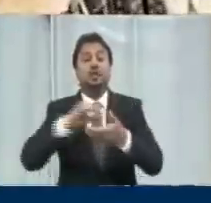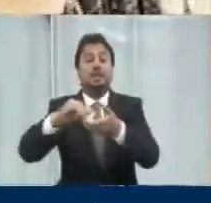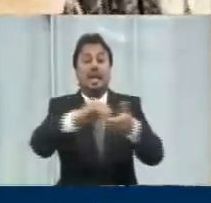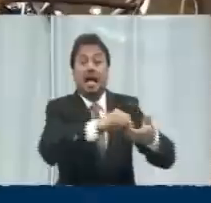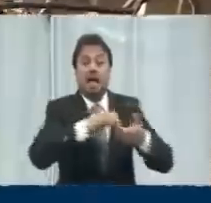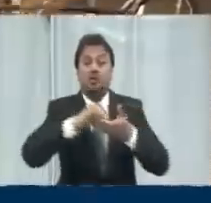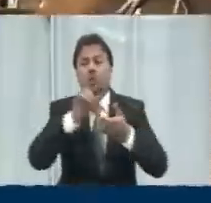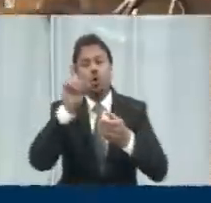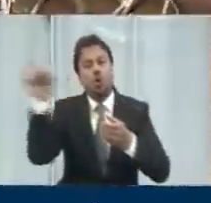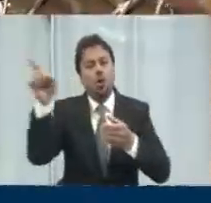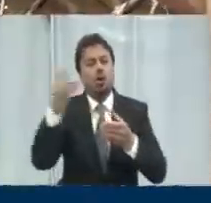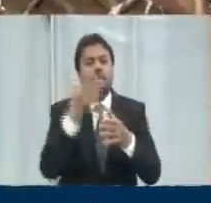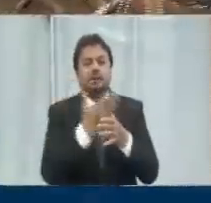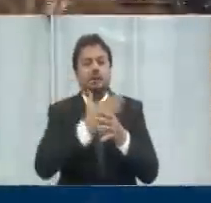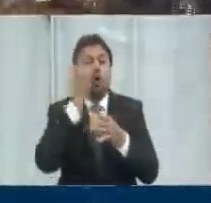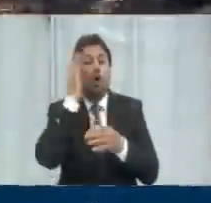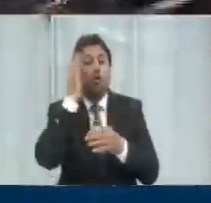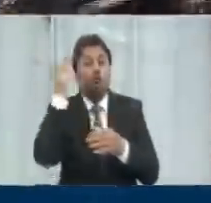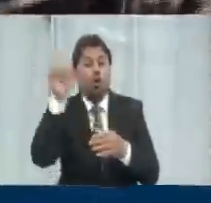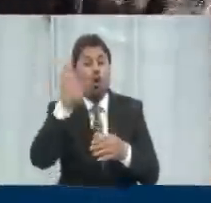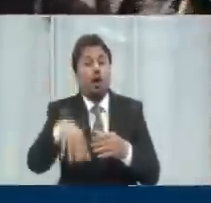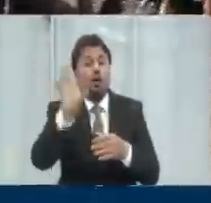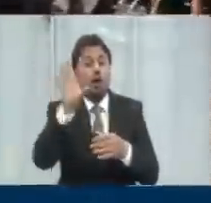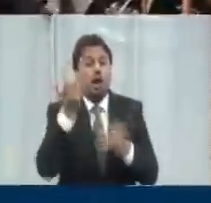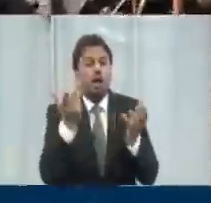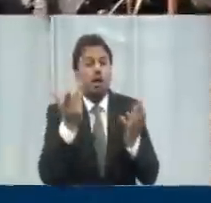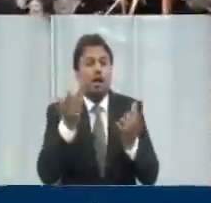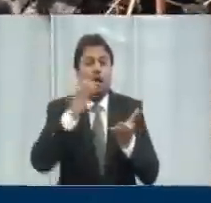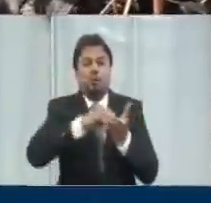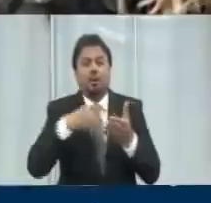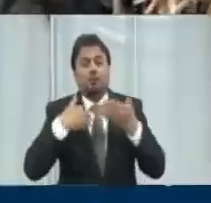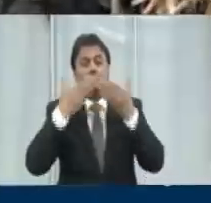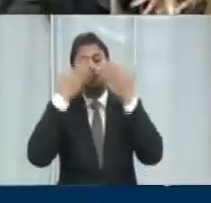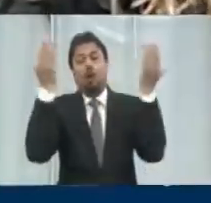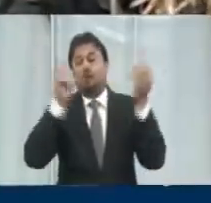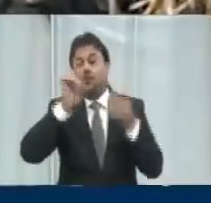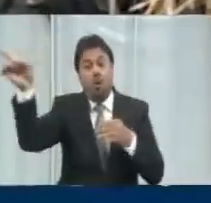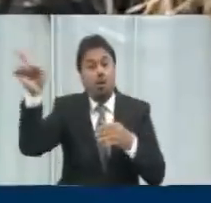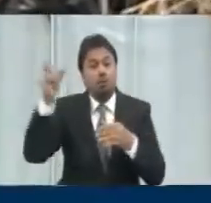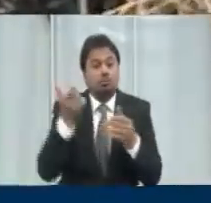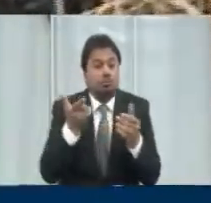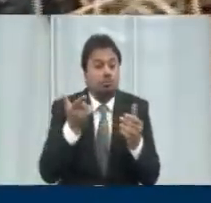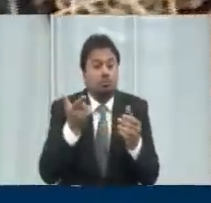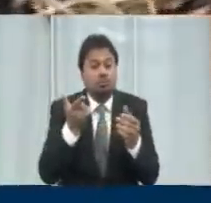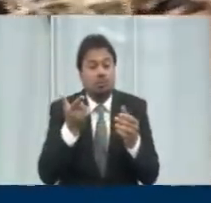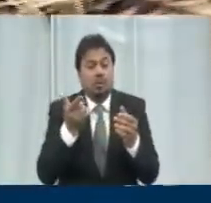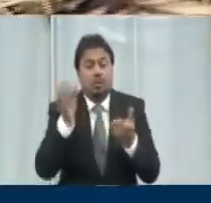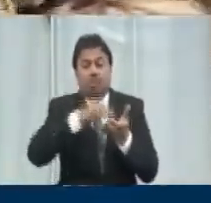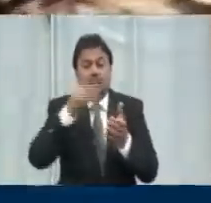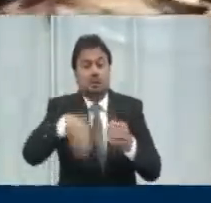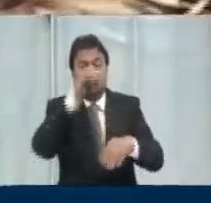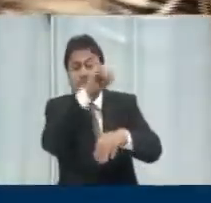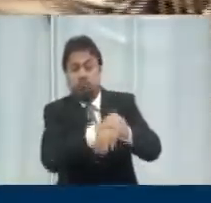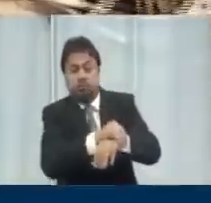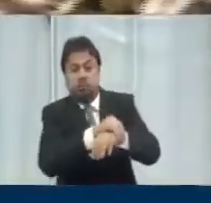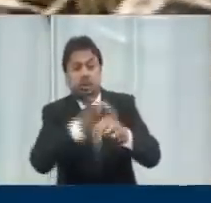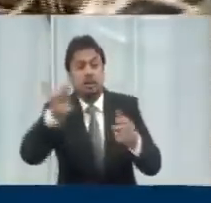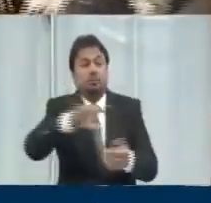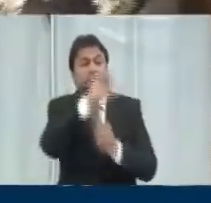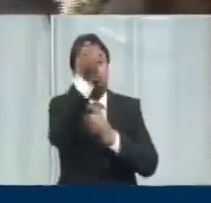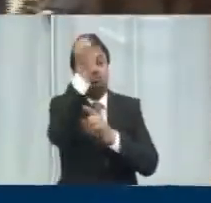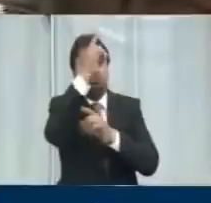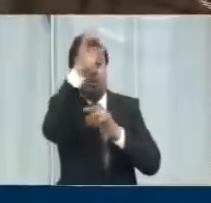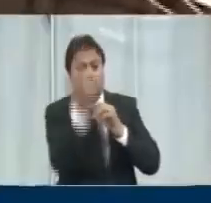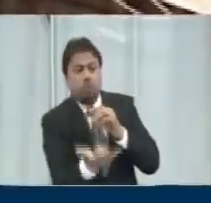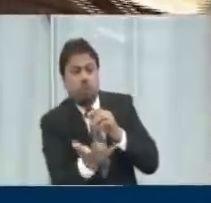كانت موجودة على دراية بهذا الموضوع أم هي تجهل الموضوع لأنه تم العثور على الحطام بين